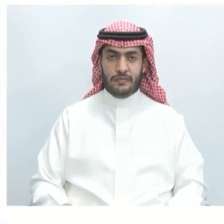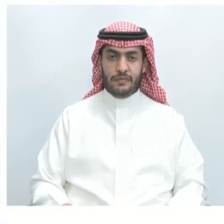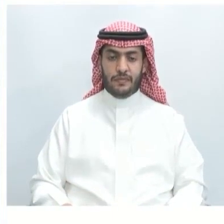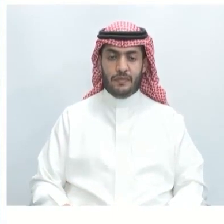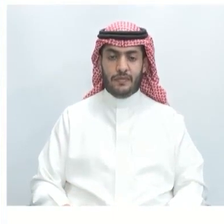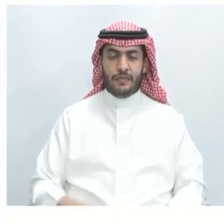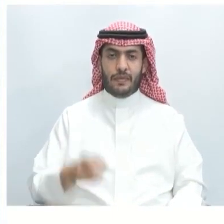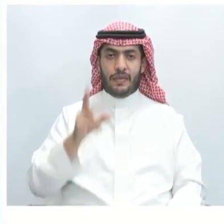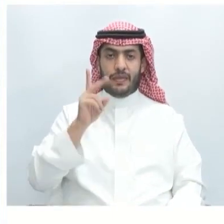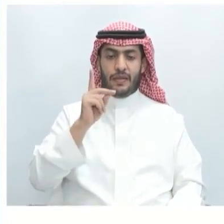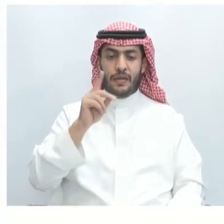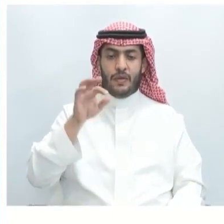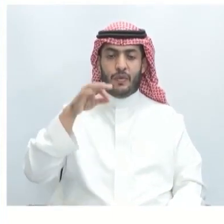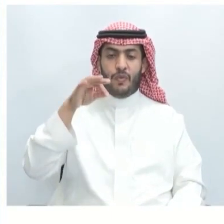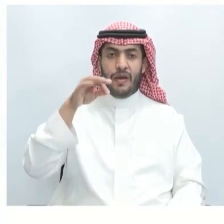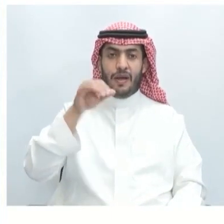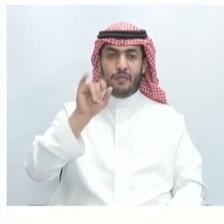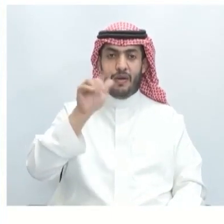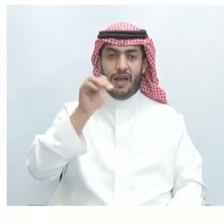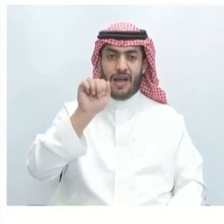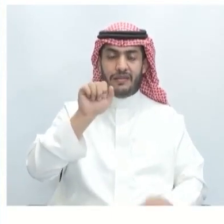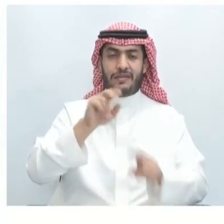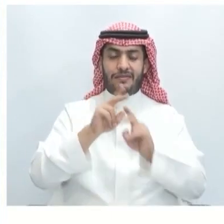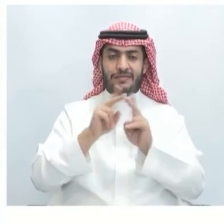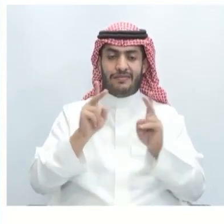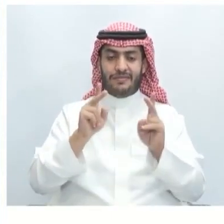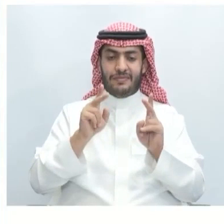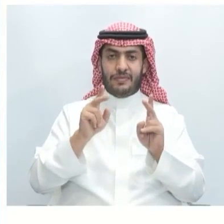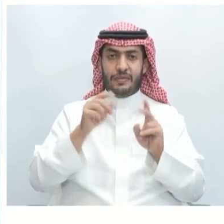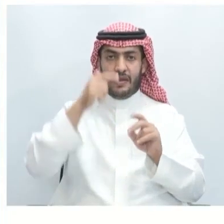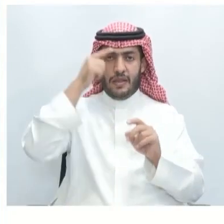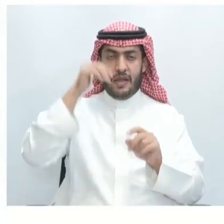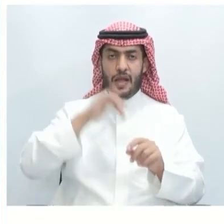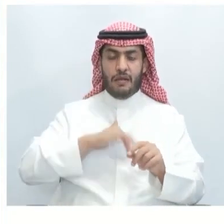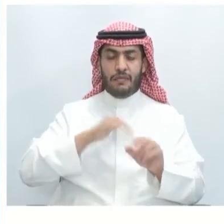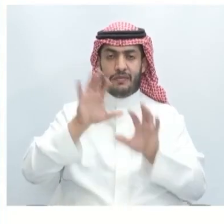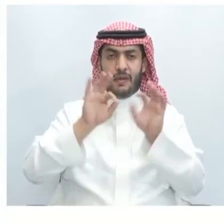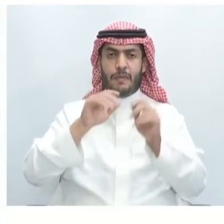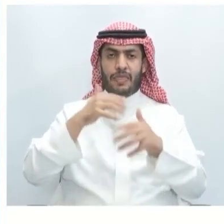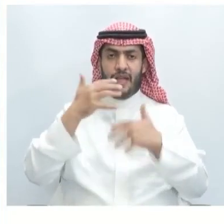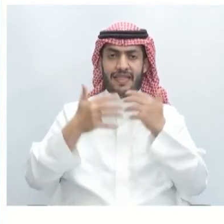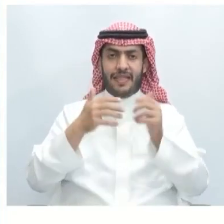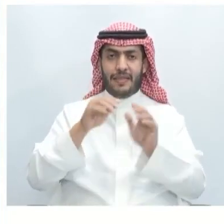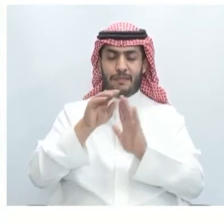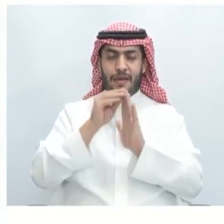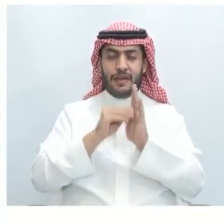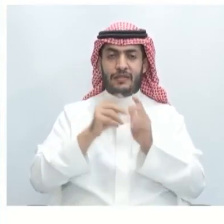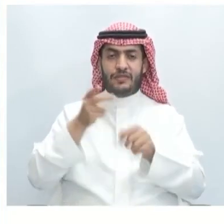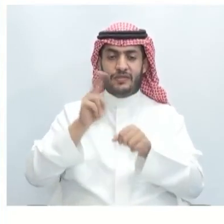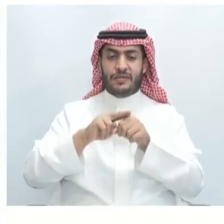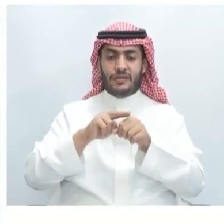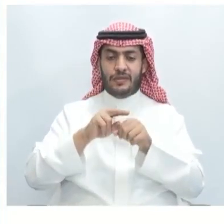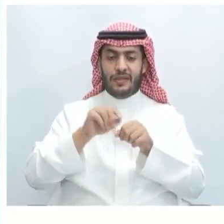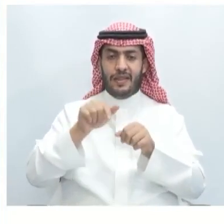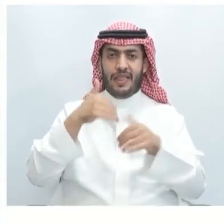ايضا بالنسبه لورقه الملخص نستطيع استخدامها في العديد من الامور اذا اردنا مثلا و حدثنا البيانات نستطيع اعاده تشغيل هذه